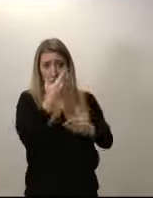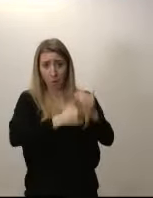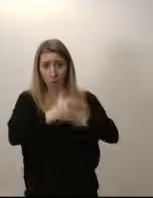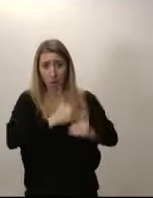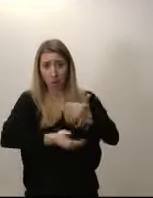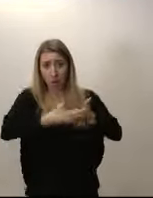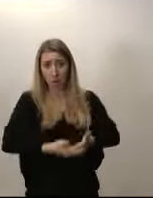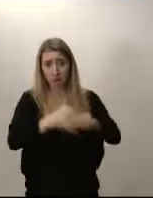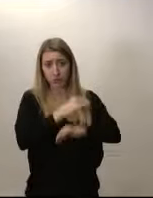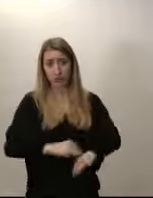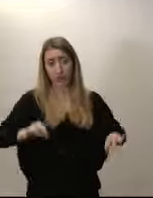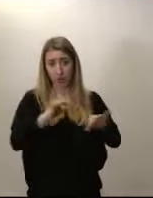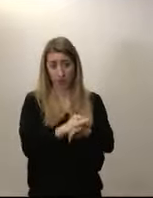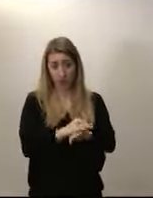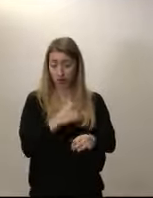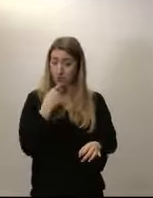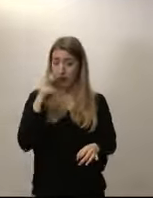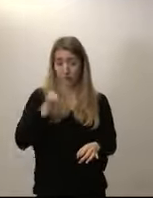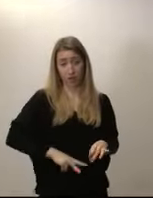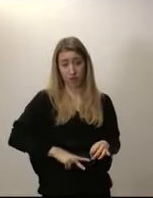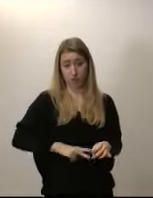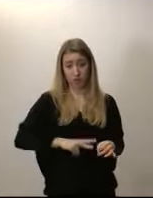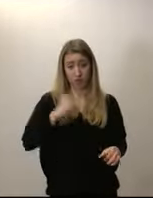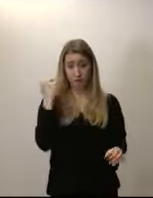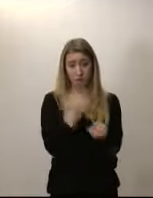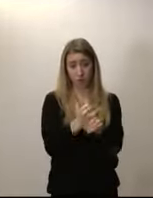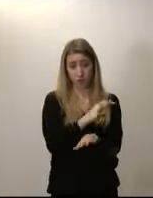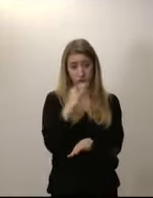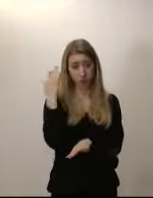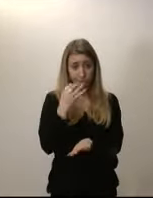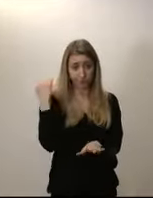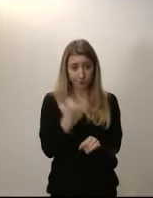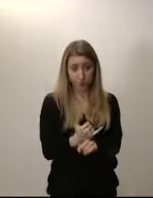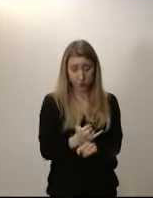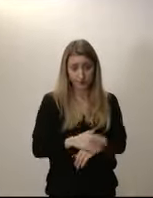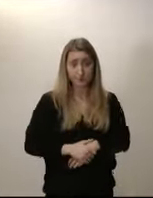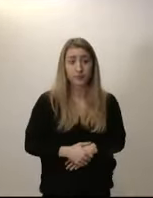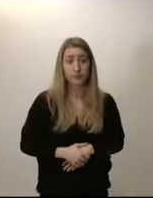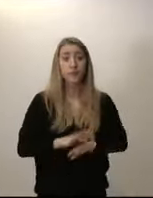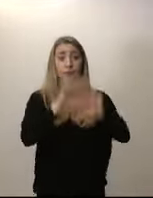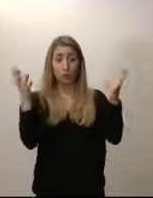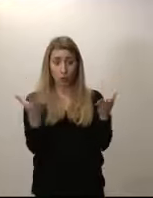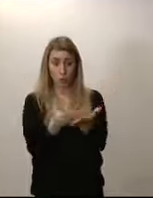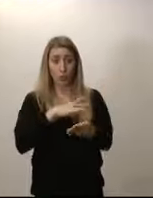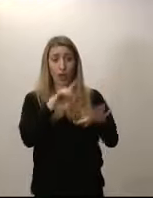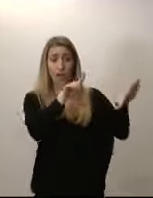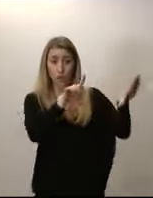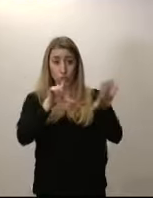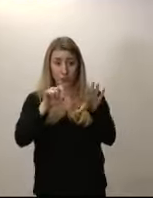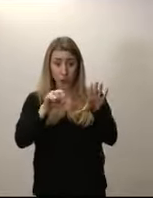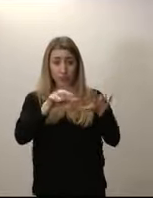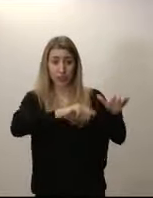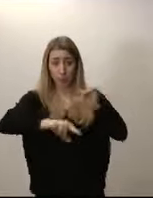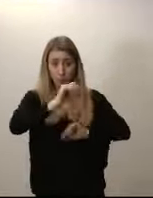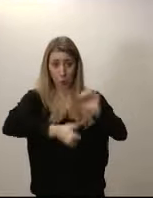masse. Ce qui est totalement, totalement faux. Le programme, c'est 70 logements individuels,